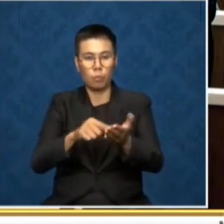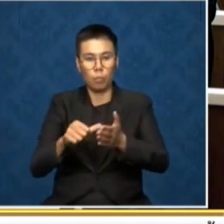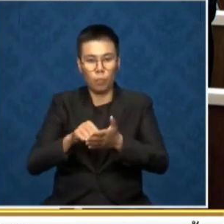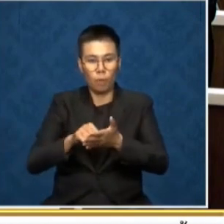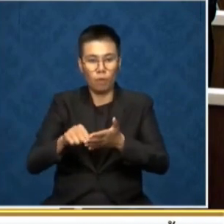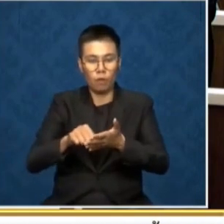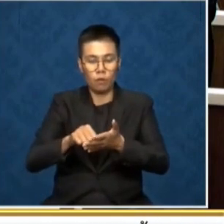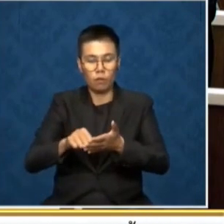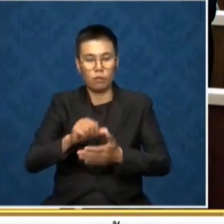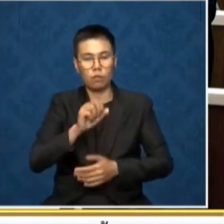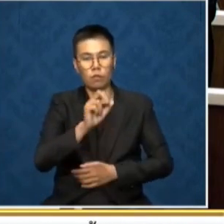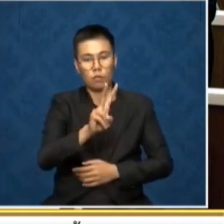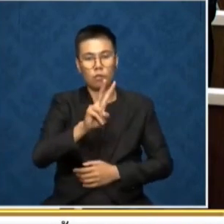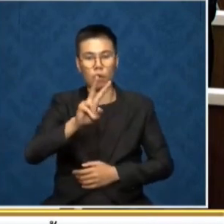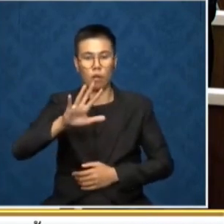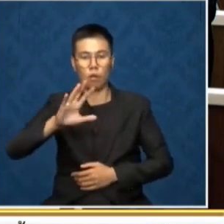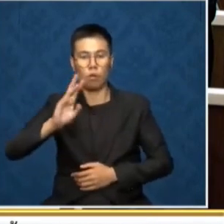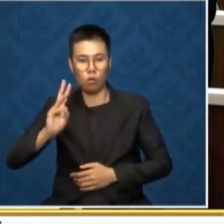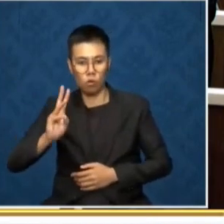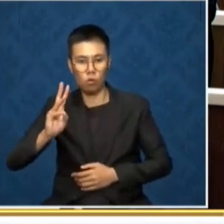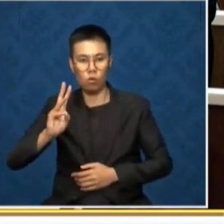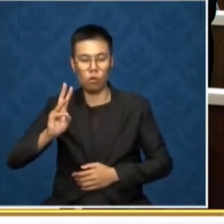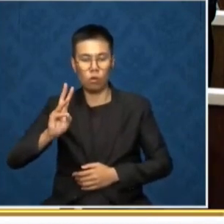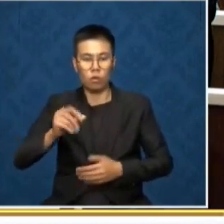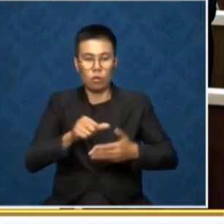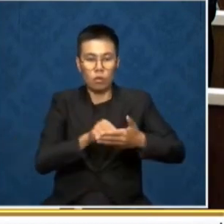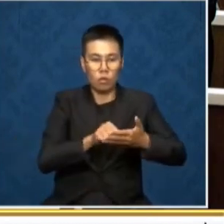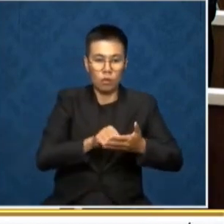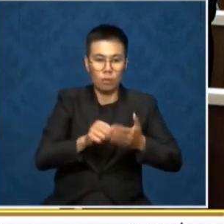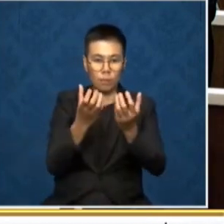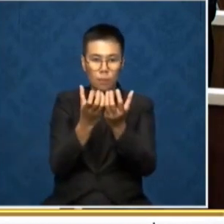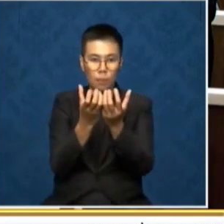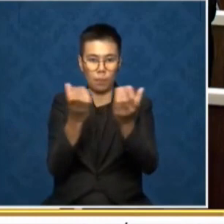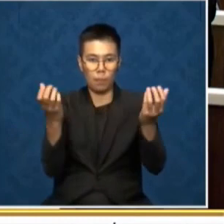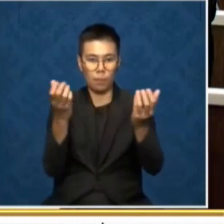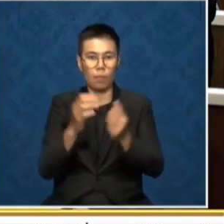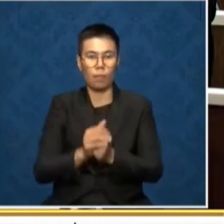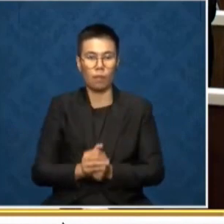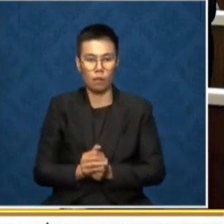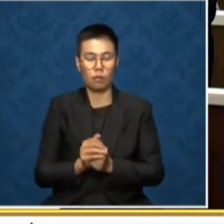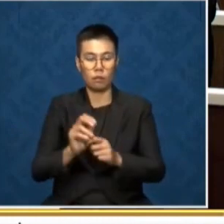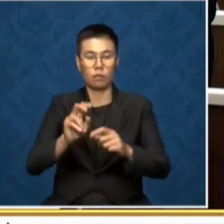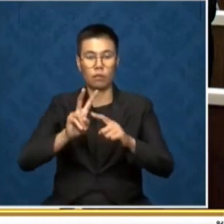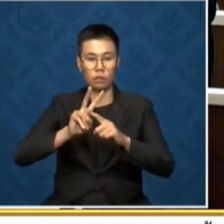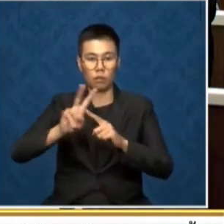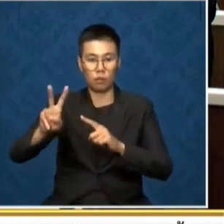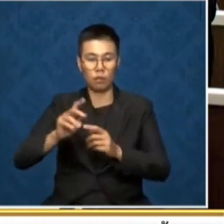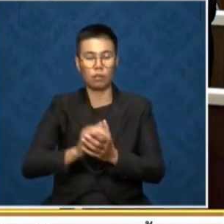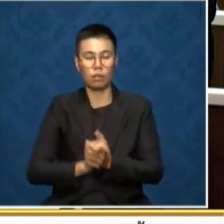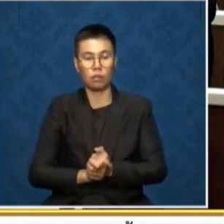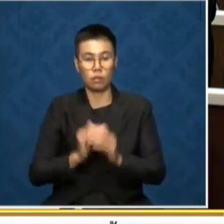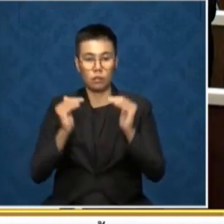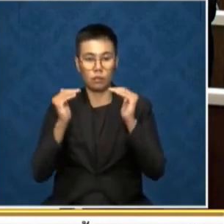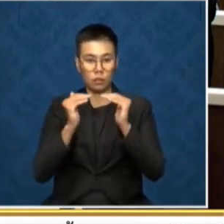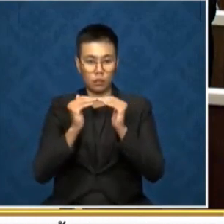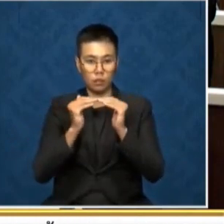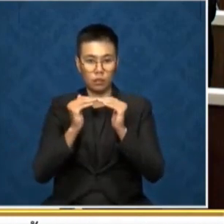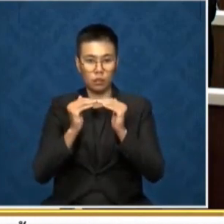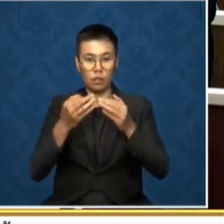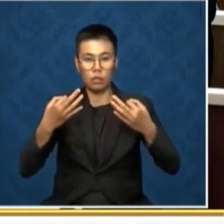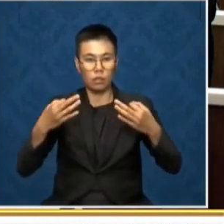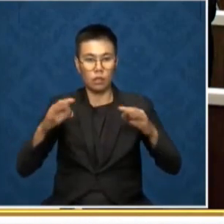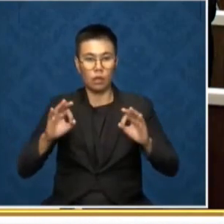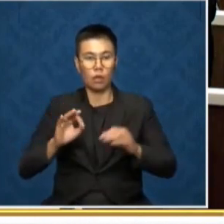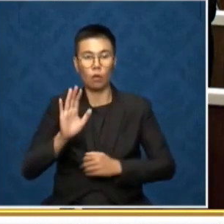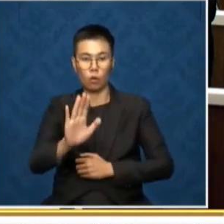ตรา256เรื่องการแก้ไขรัฐธรรมนูญ2เรื่องสิทธิเสรีภา